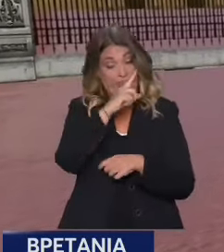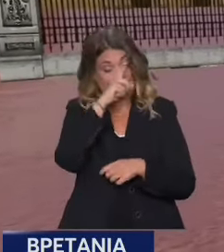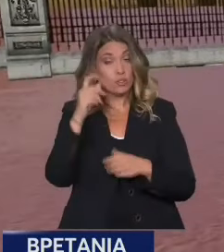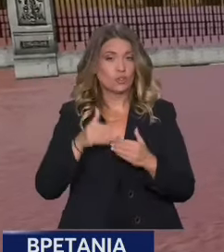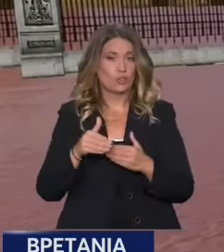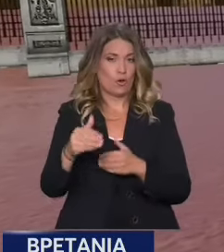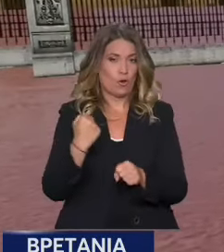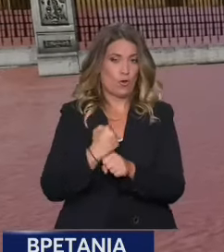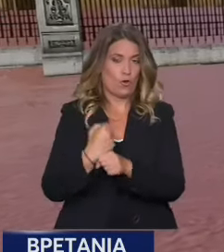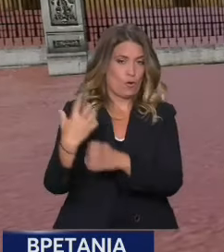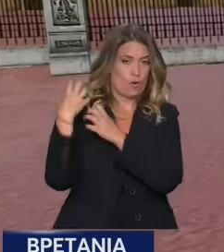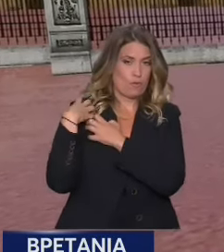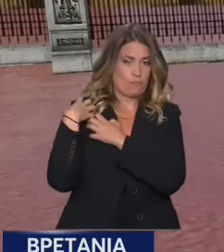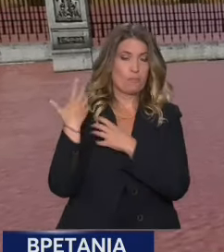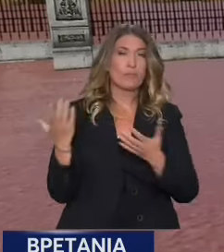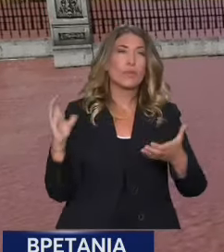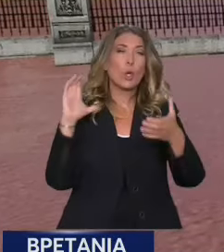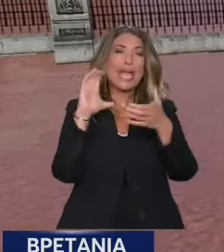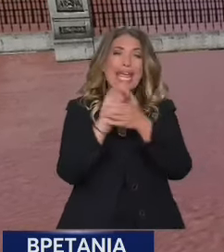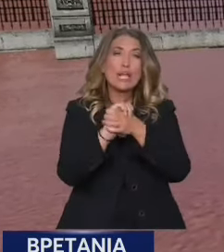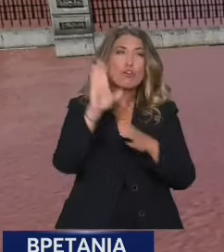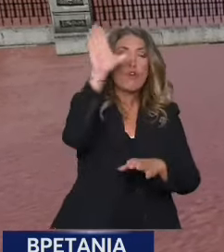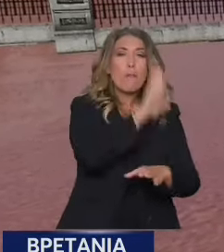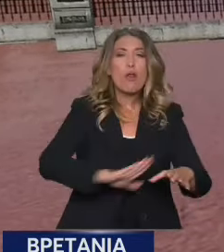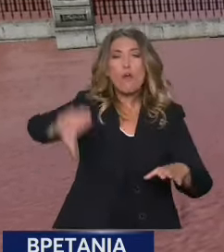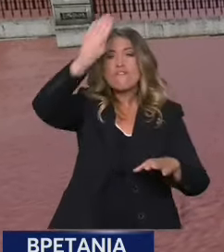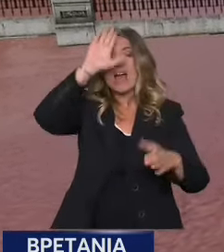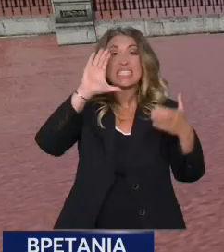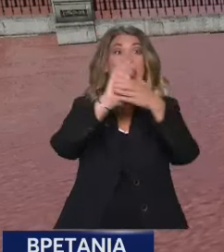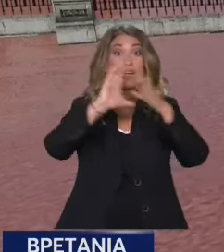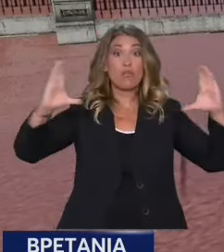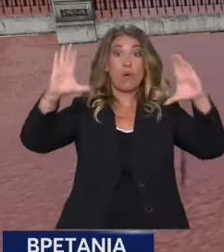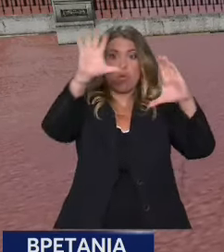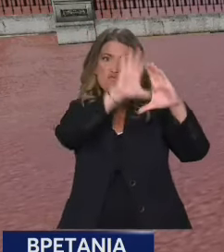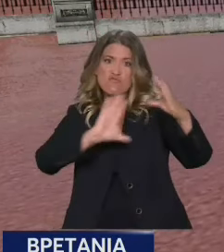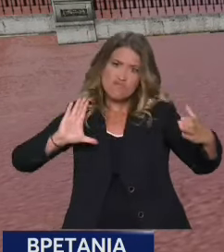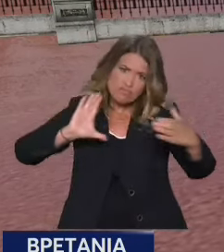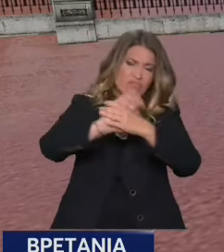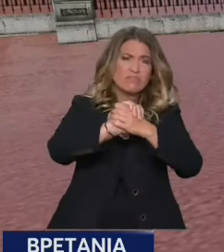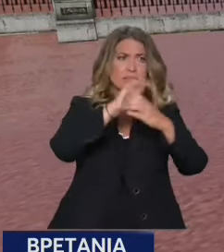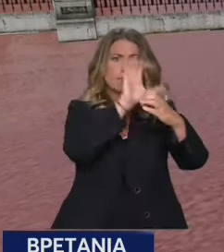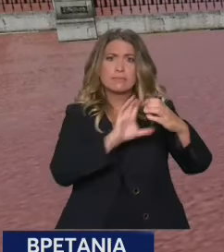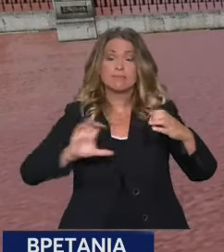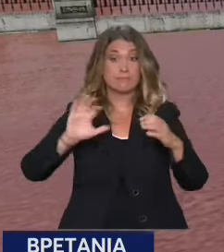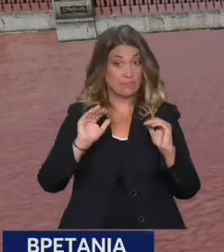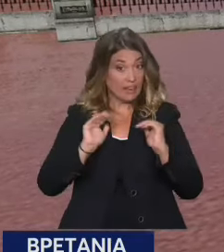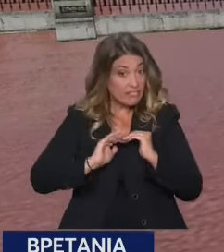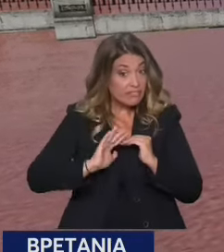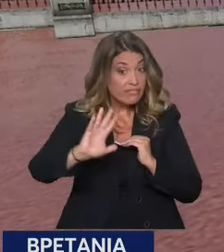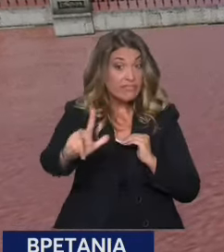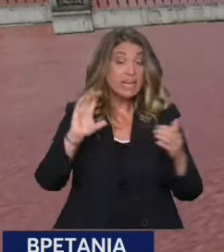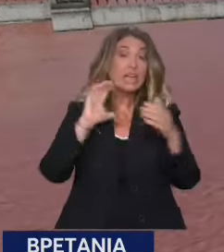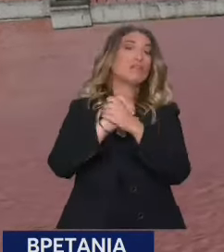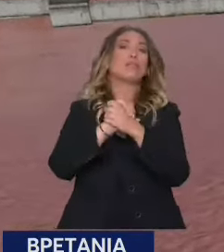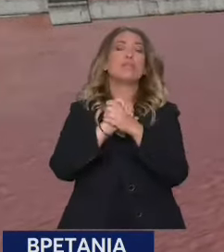Αυτό που λέμε Ηνωμένο Βασίλειο, United Kingdom, θα μείνει ενωμένο? Είναι οι χώρες που ξέρουμε και οι